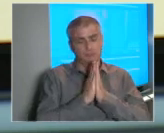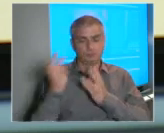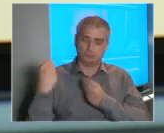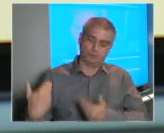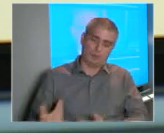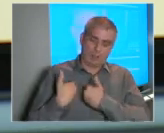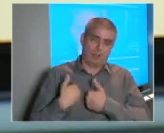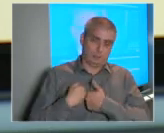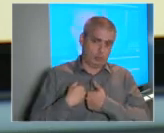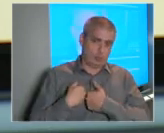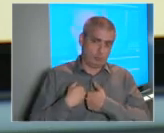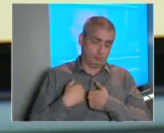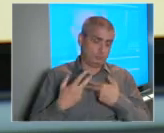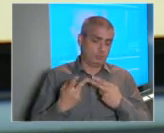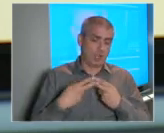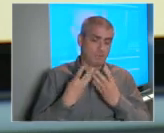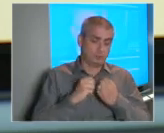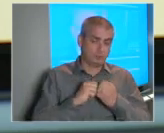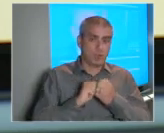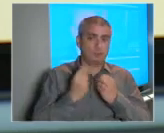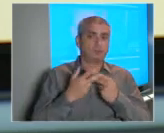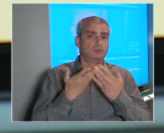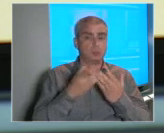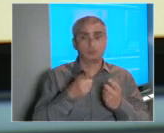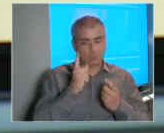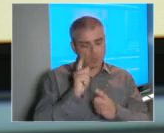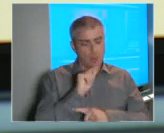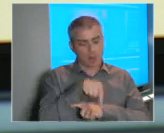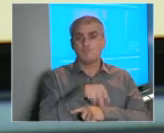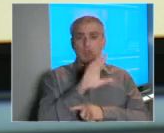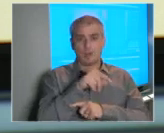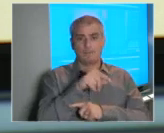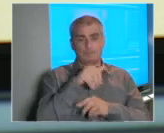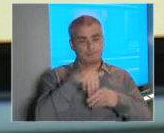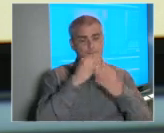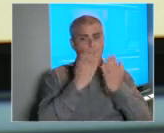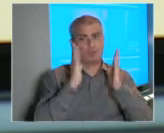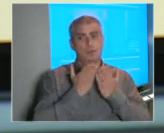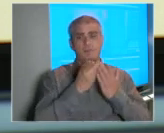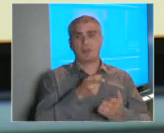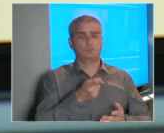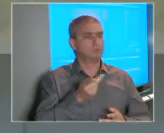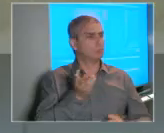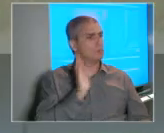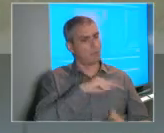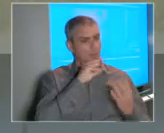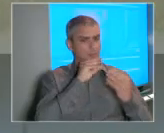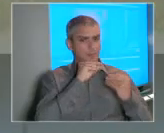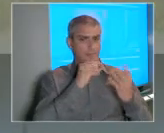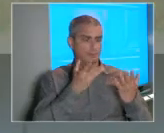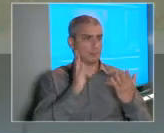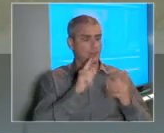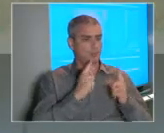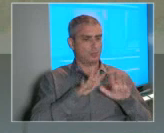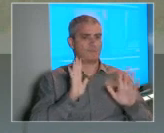להיעזר בקרוב, במישהו שעוזר לו, והוא יכול להגיע איתו גם למאחורי הפרגוד ולסייע לו. בוא נדבר